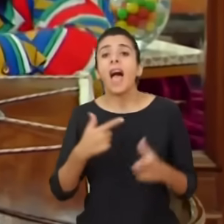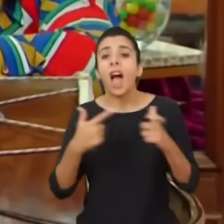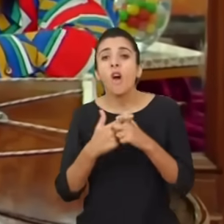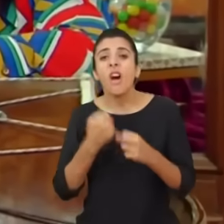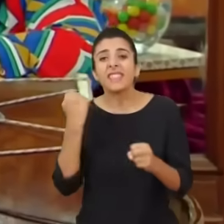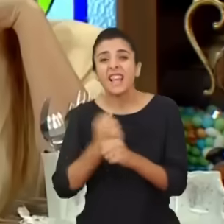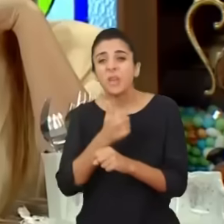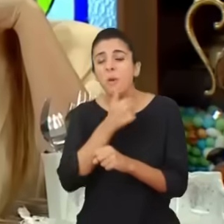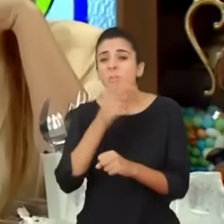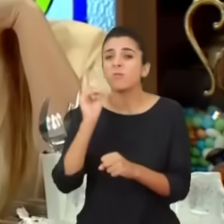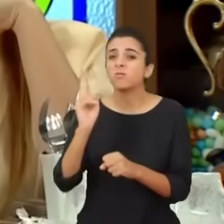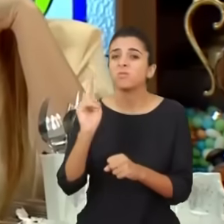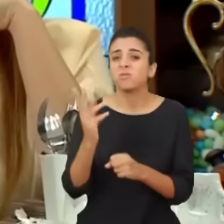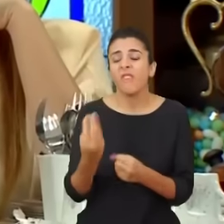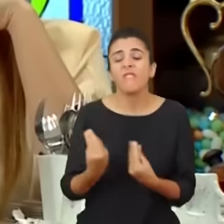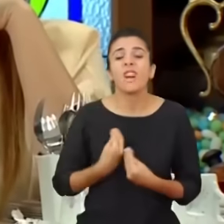Sami.